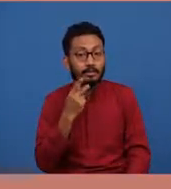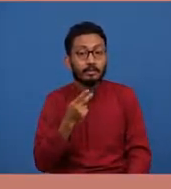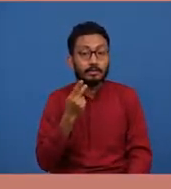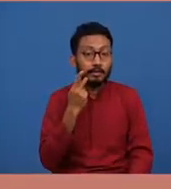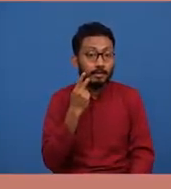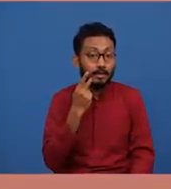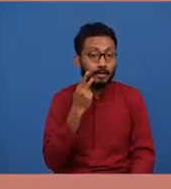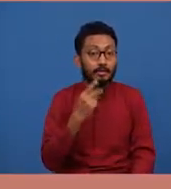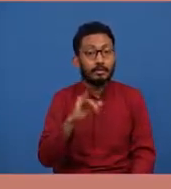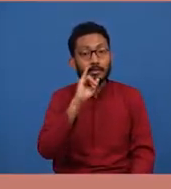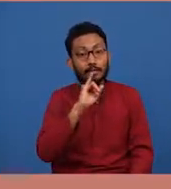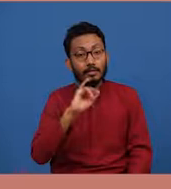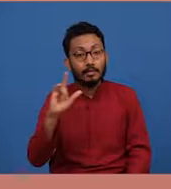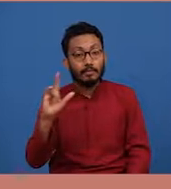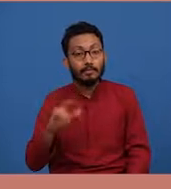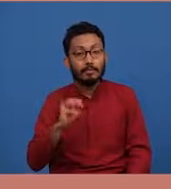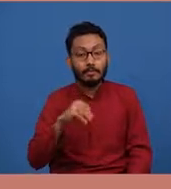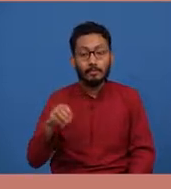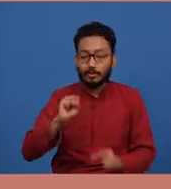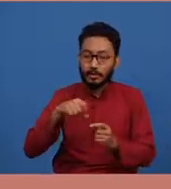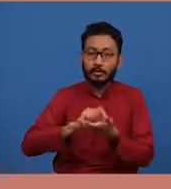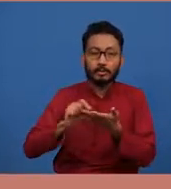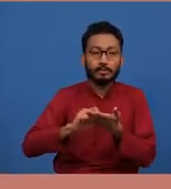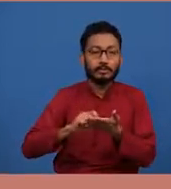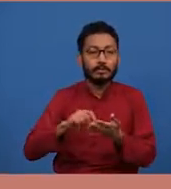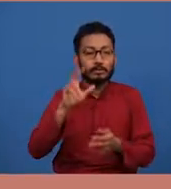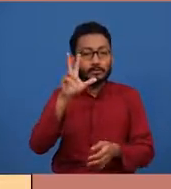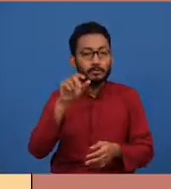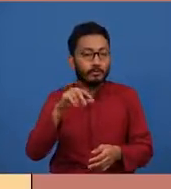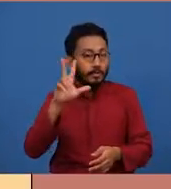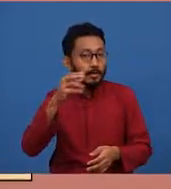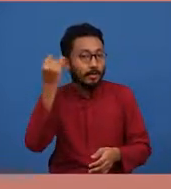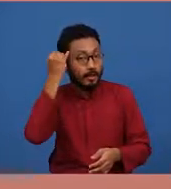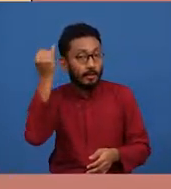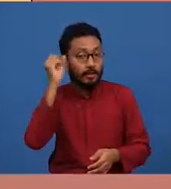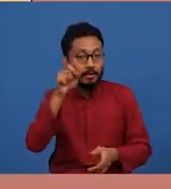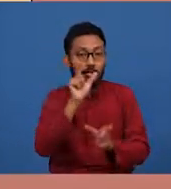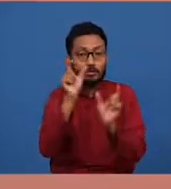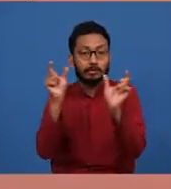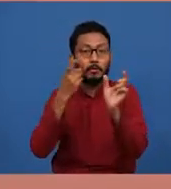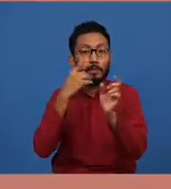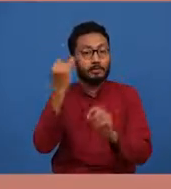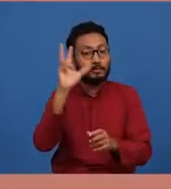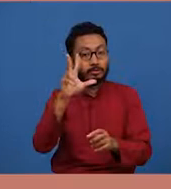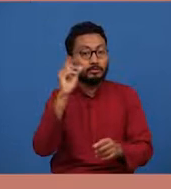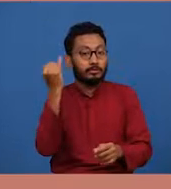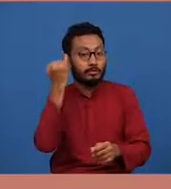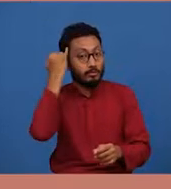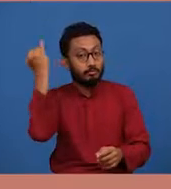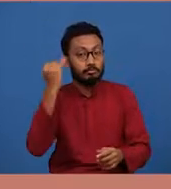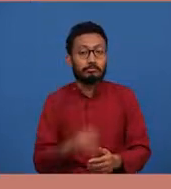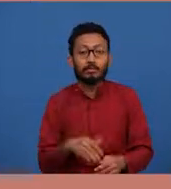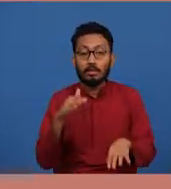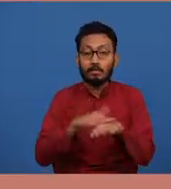Murid-murid boleh menulis dua atau tiga idea. Contohnya, pada